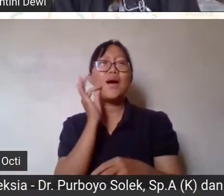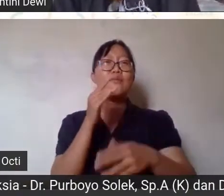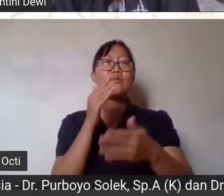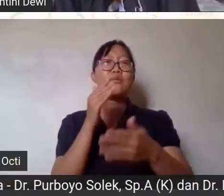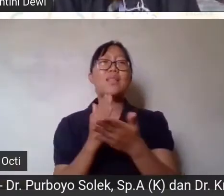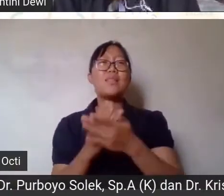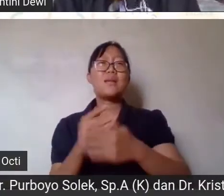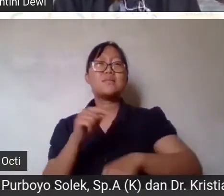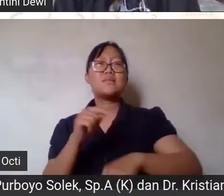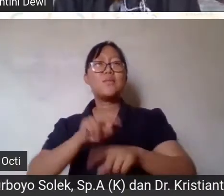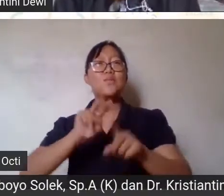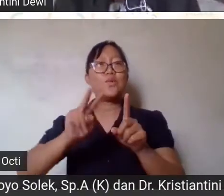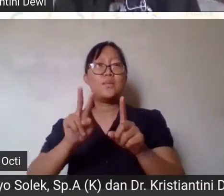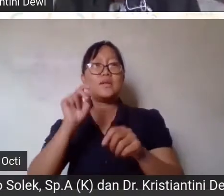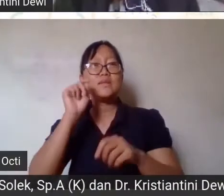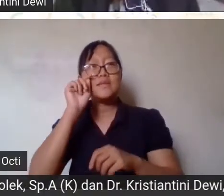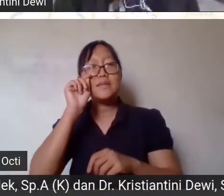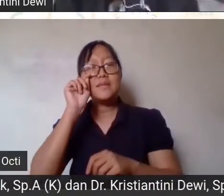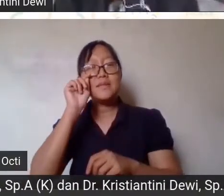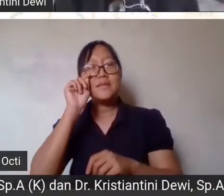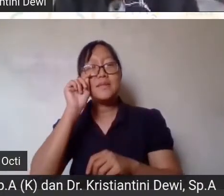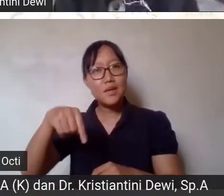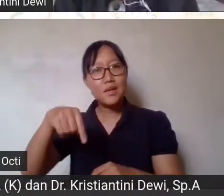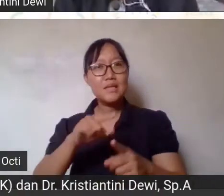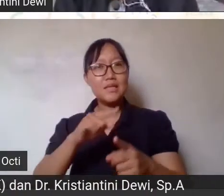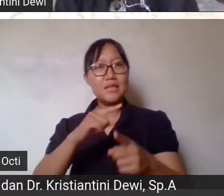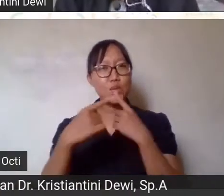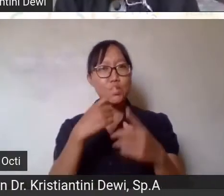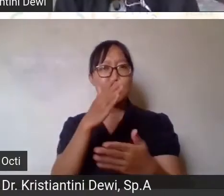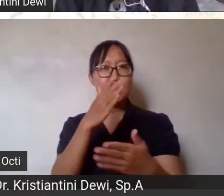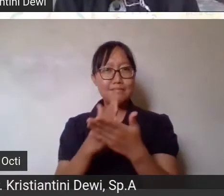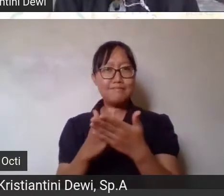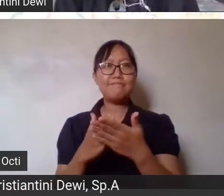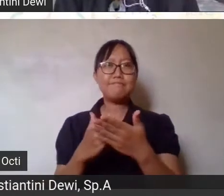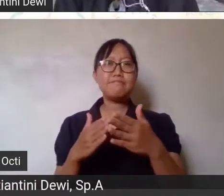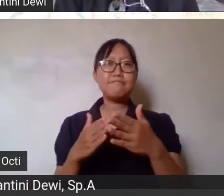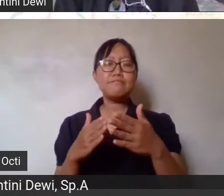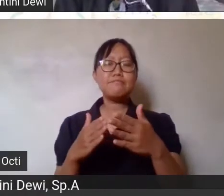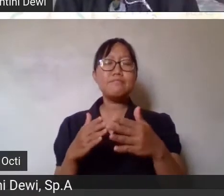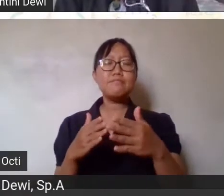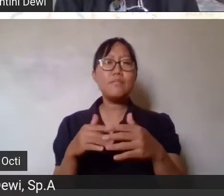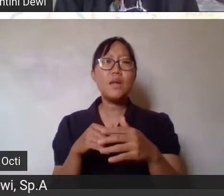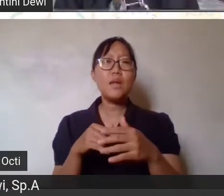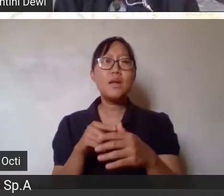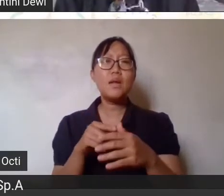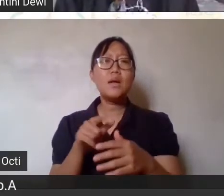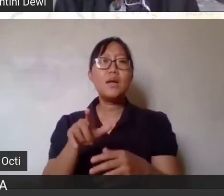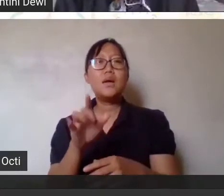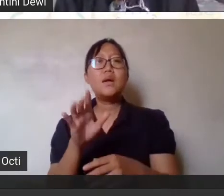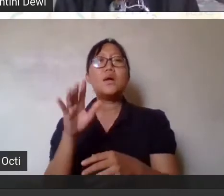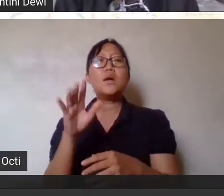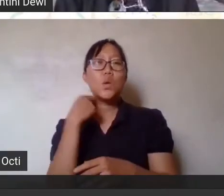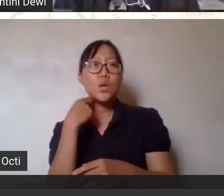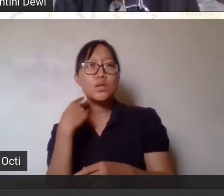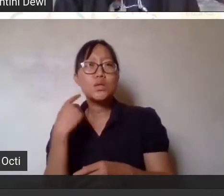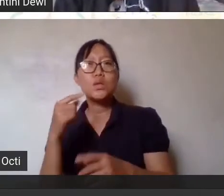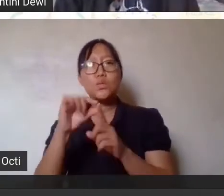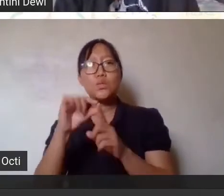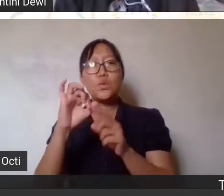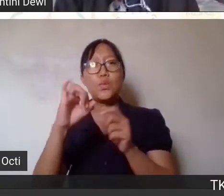akhiri diskusi ini, tapi saya ingin Dr. Purboyo dan Dr. Tian menyampaikan closing statement ya untuk sahabat luar biasa.